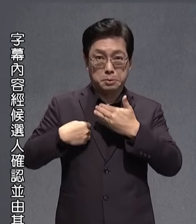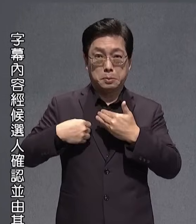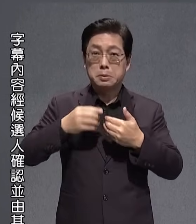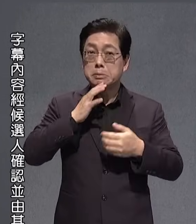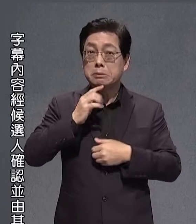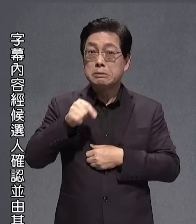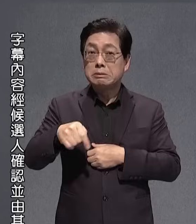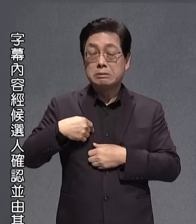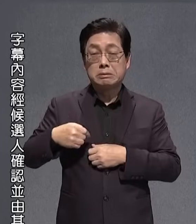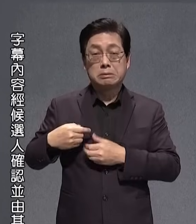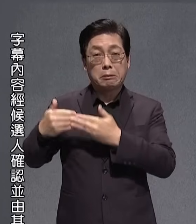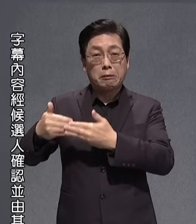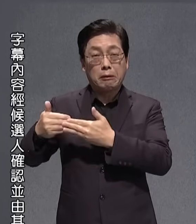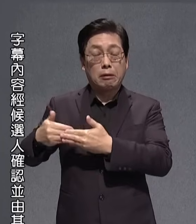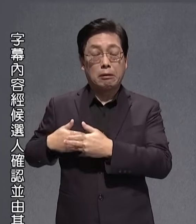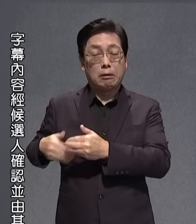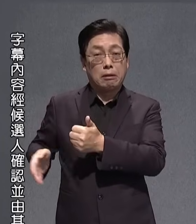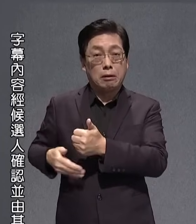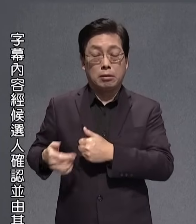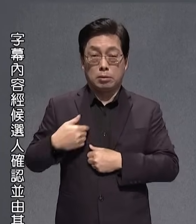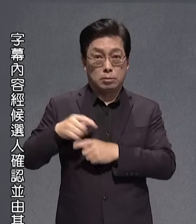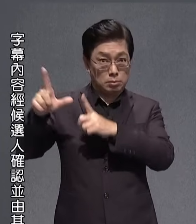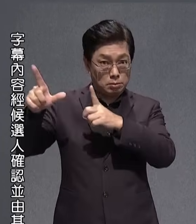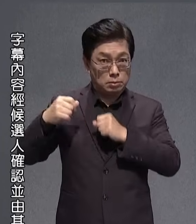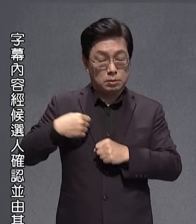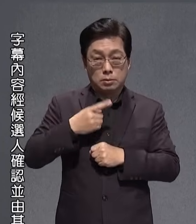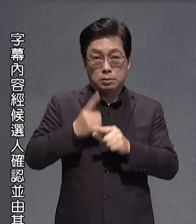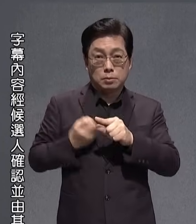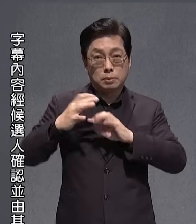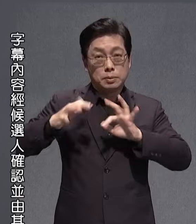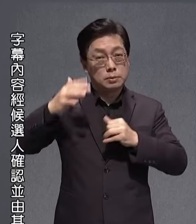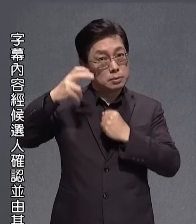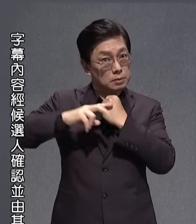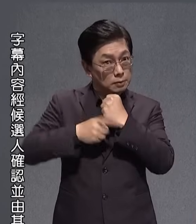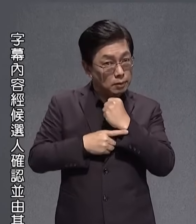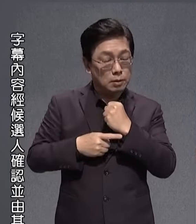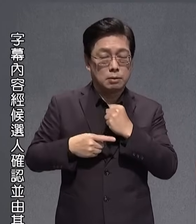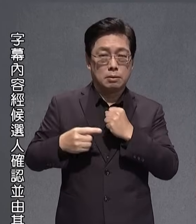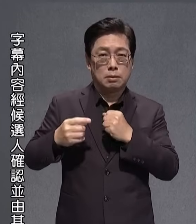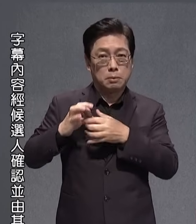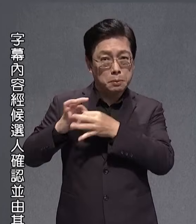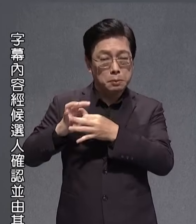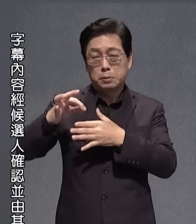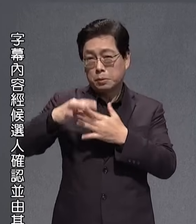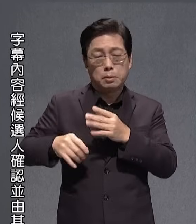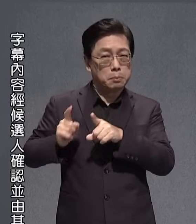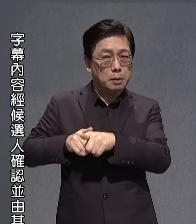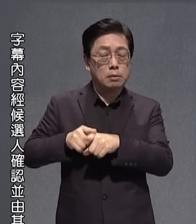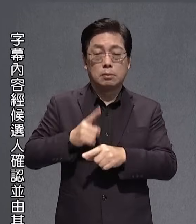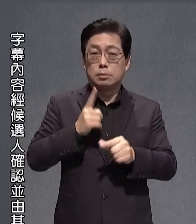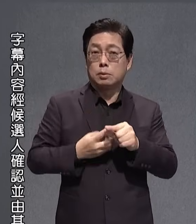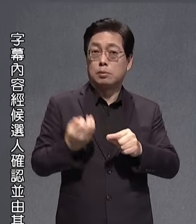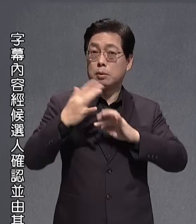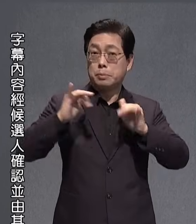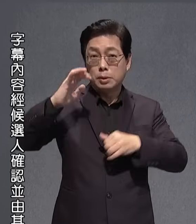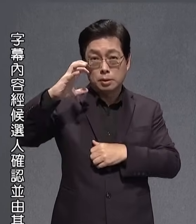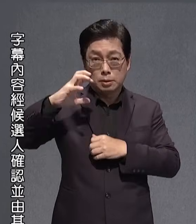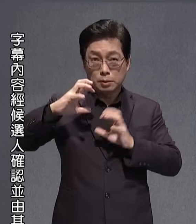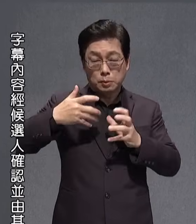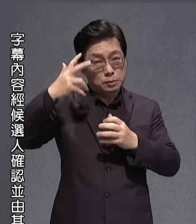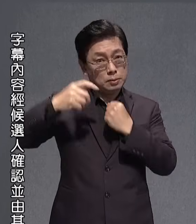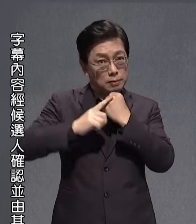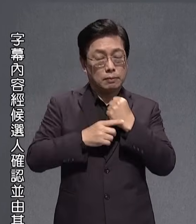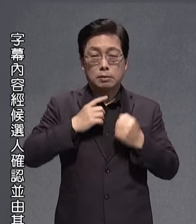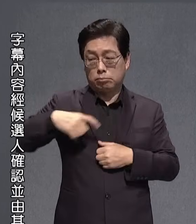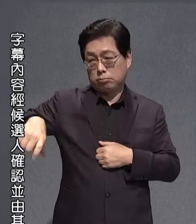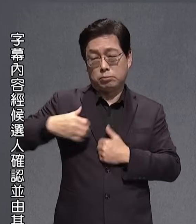法，按照中华民国宪法《两岸人民关系条例》来做啊。所以我有讲过一句，我讲中华民国宪法是咱的两岸的